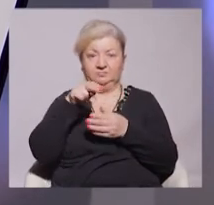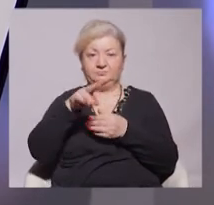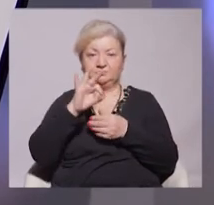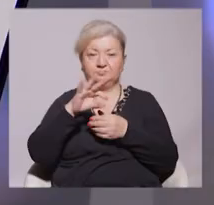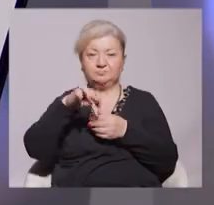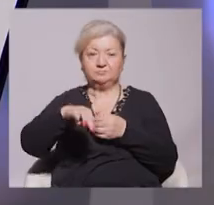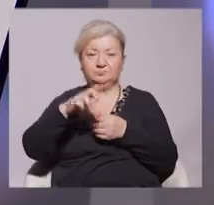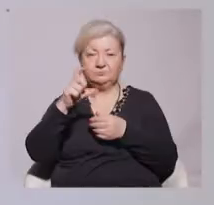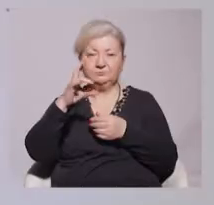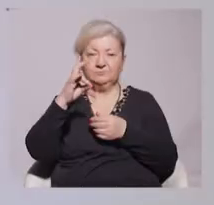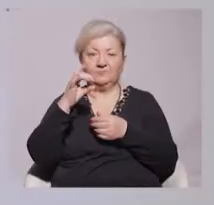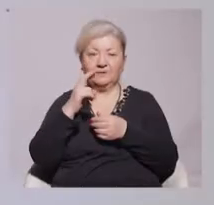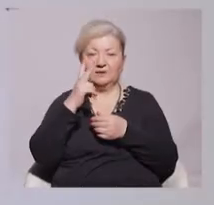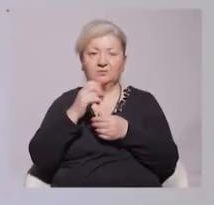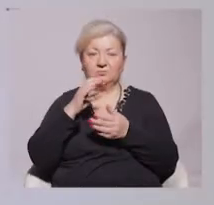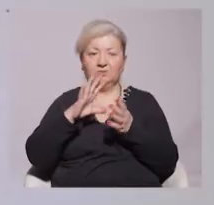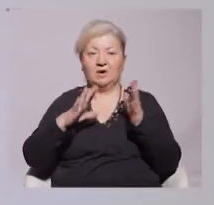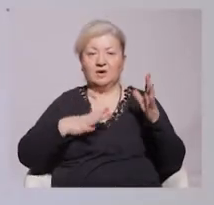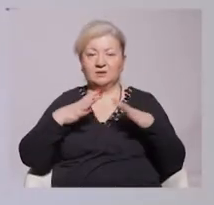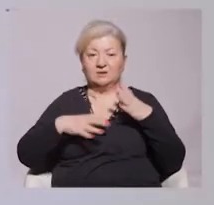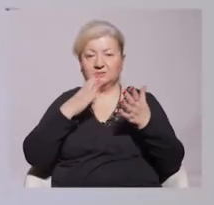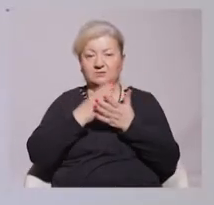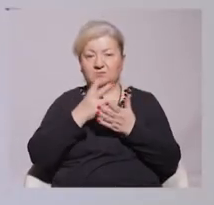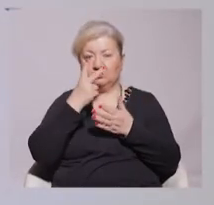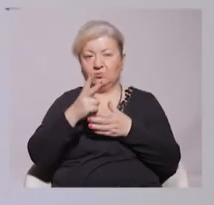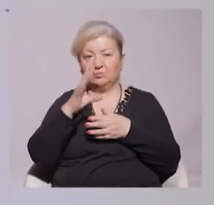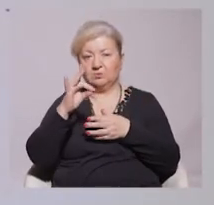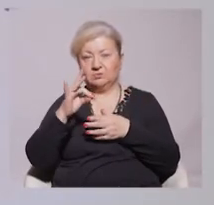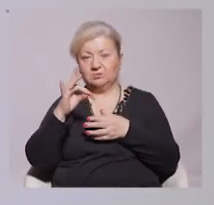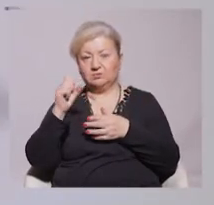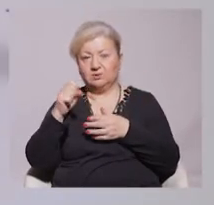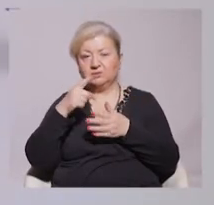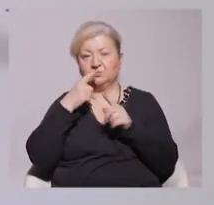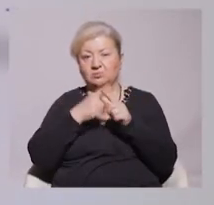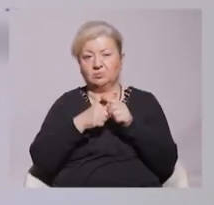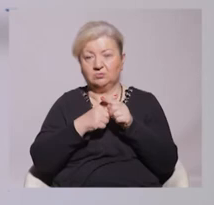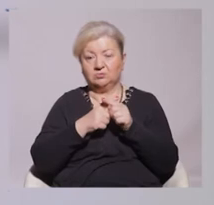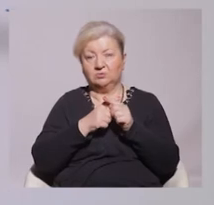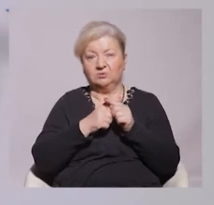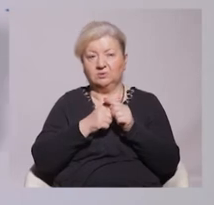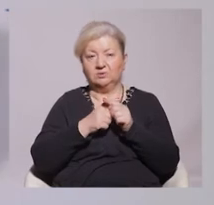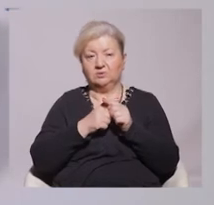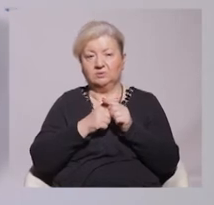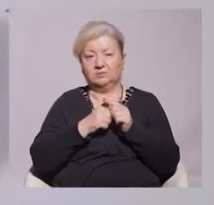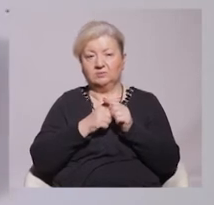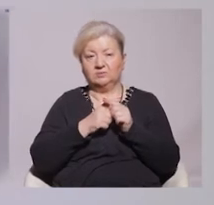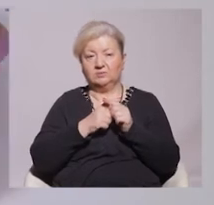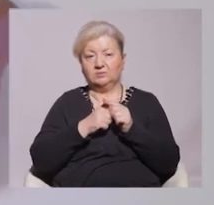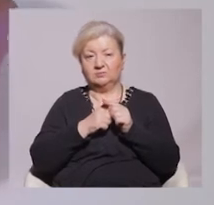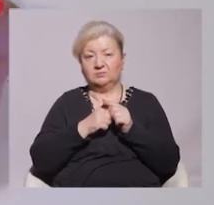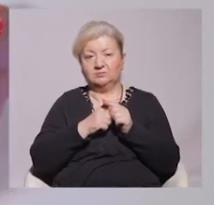ენერგია იქნება mg გამრავლებული 2 რადიუსზე პლუს, ესე იგი